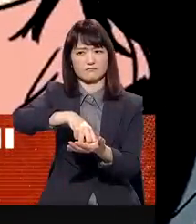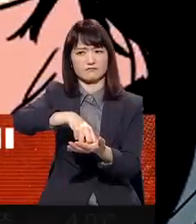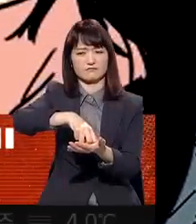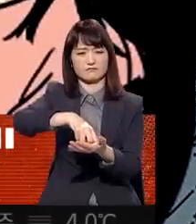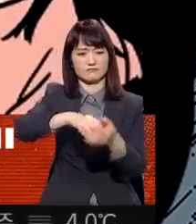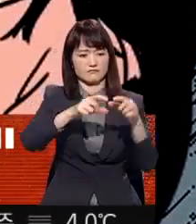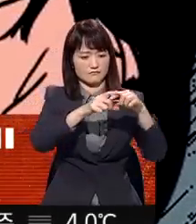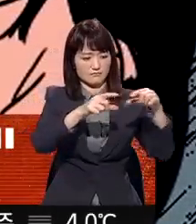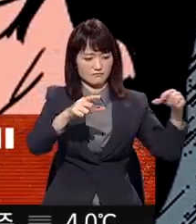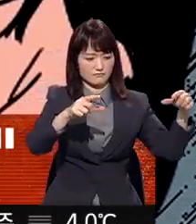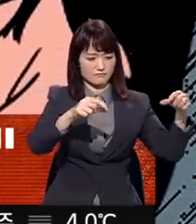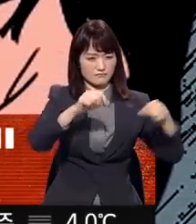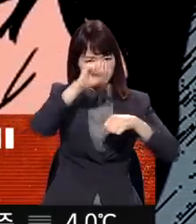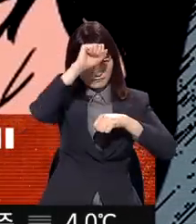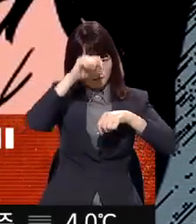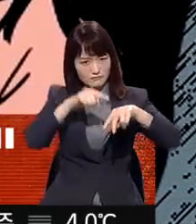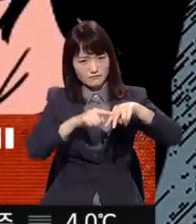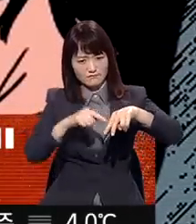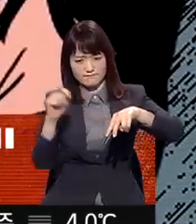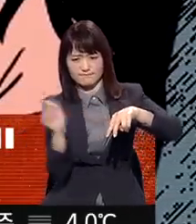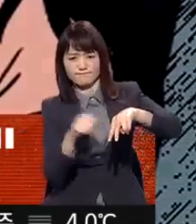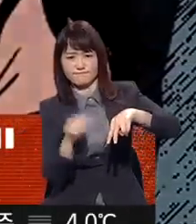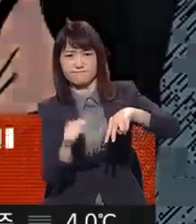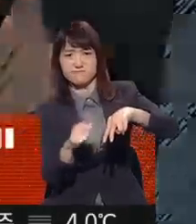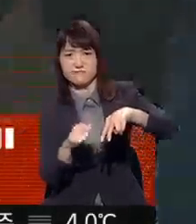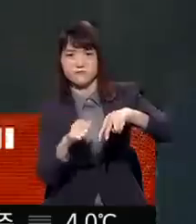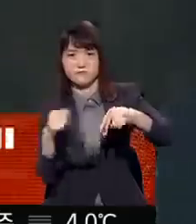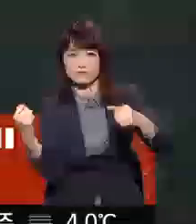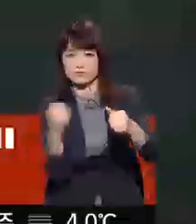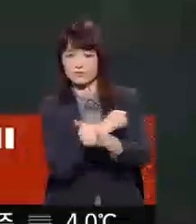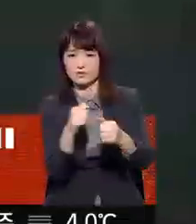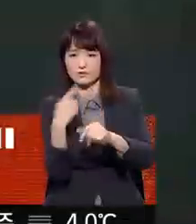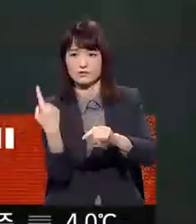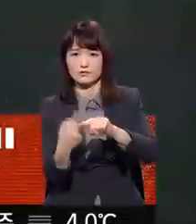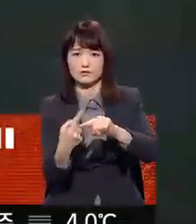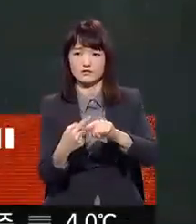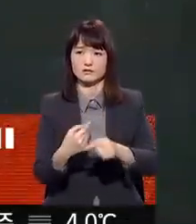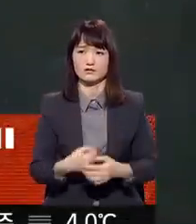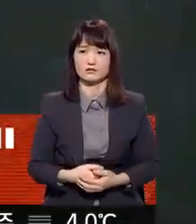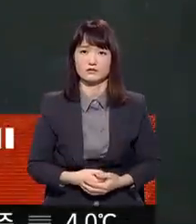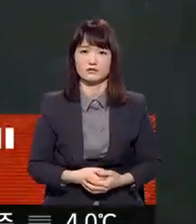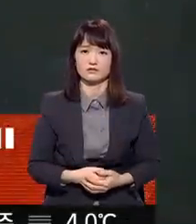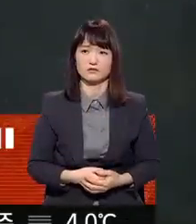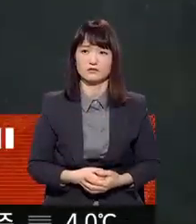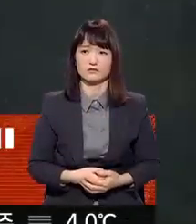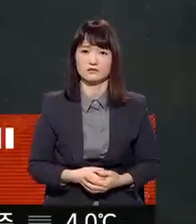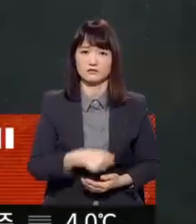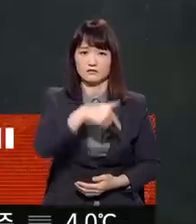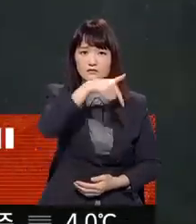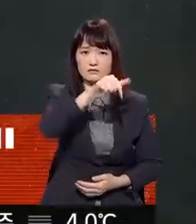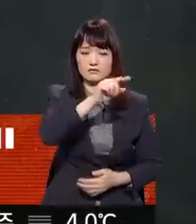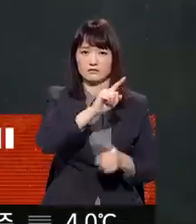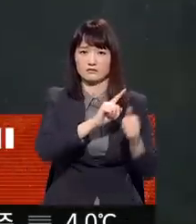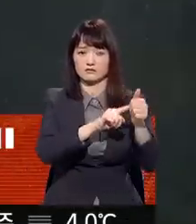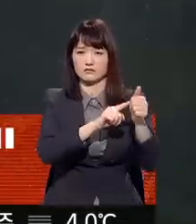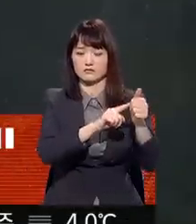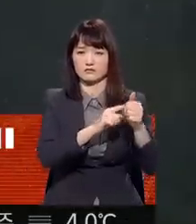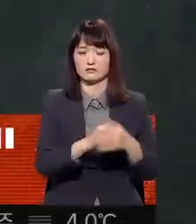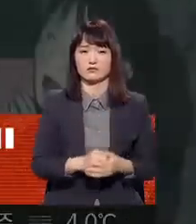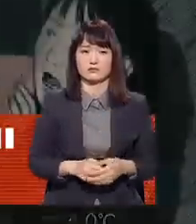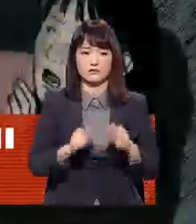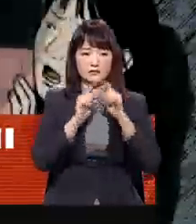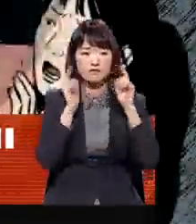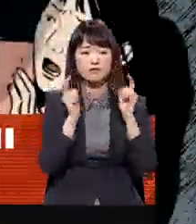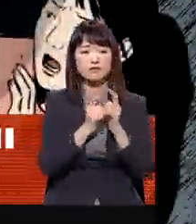자로 허벅지를 때렸다는 거 이건 엄연한 폭행입니다. 이렇게 성적 착취를 했고 또 이 강 씨가 아마 과외방학하고